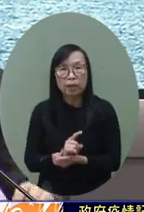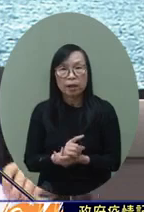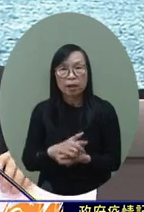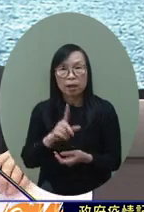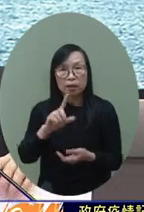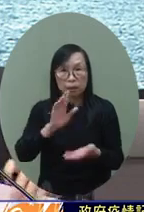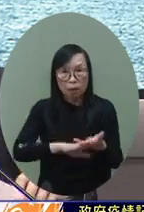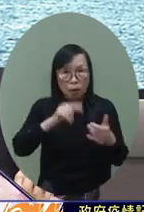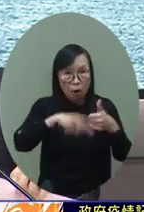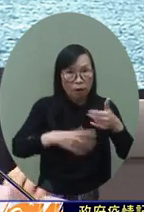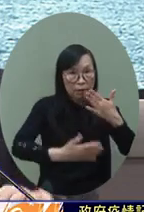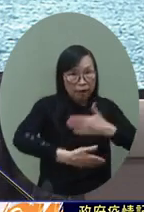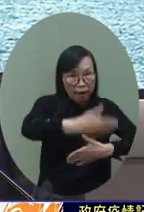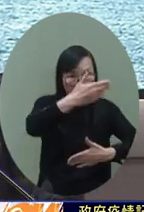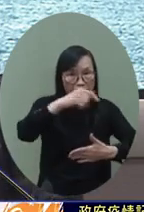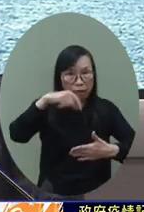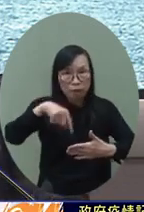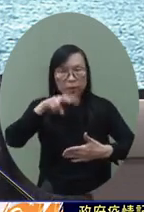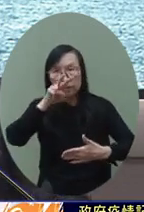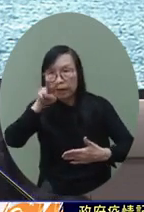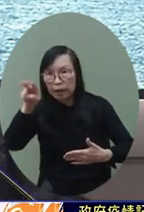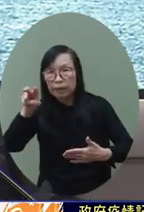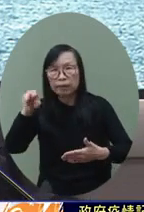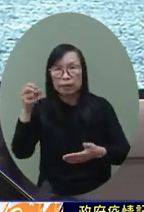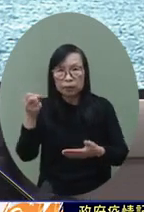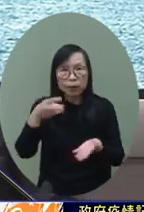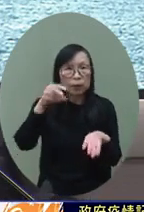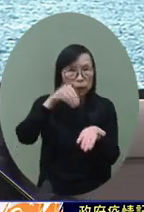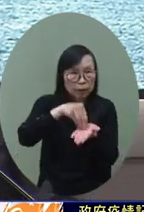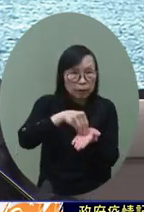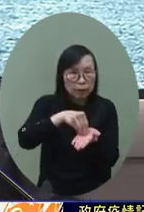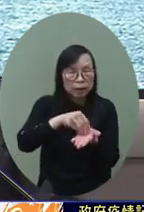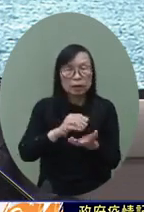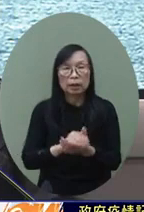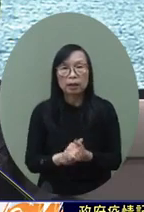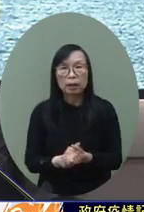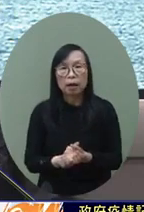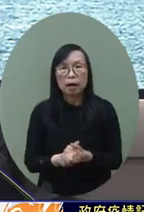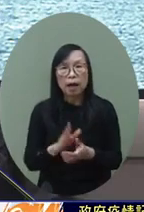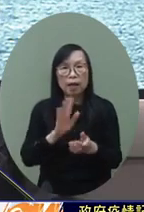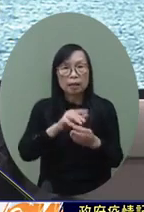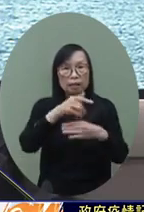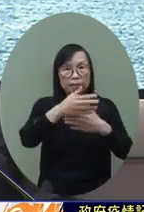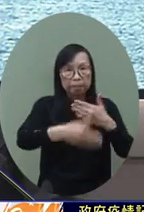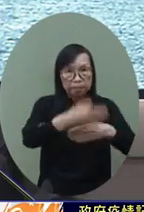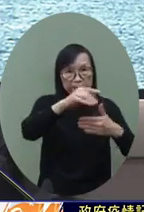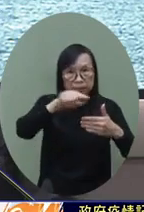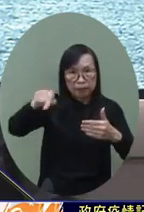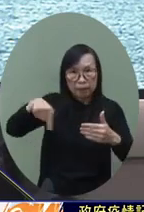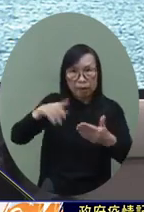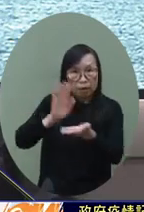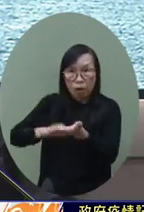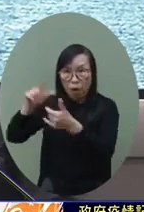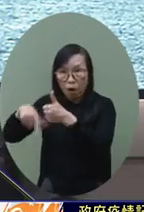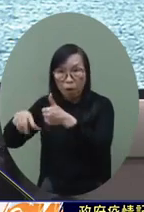多個案嘅大廈去觀察，然後決定咧係咪需要為一啲喺周邊冇個案